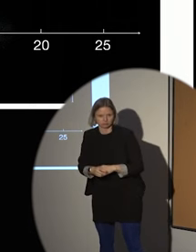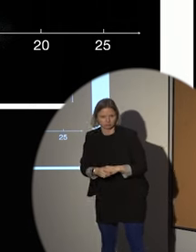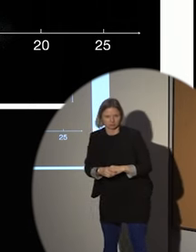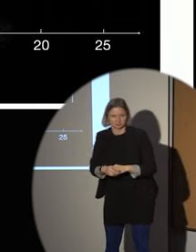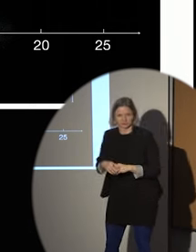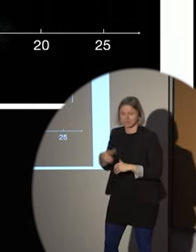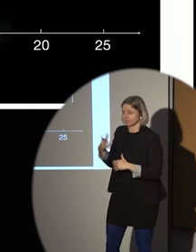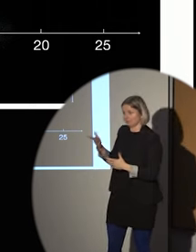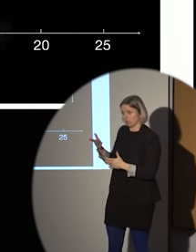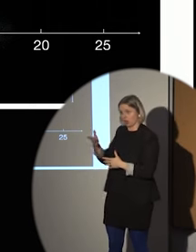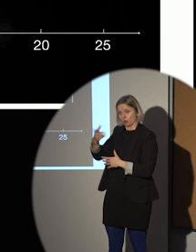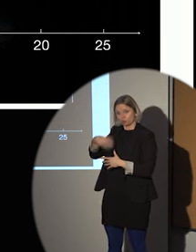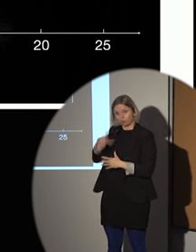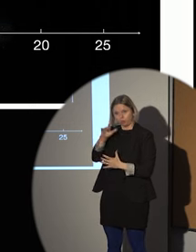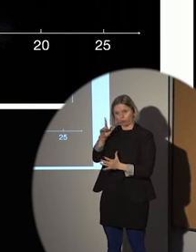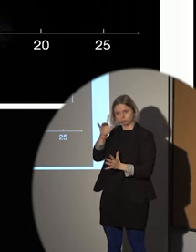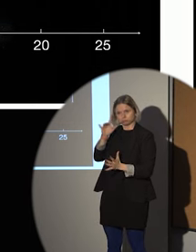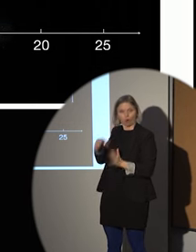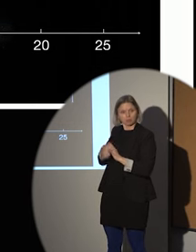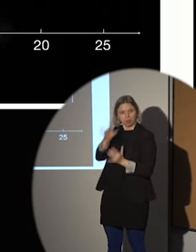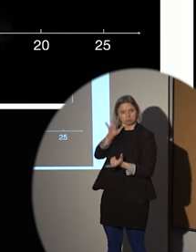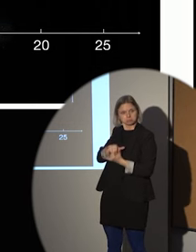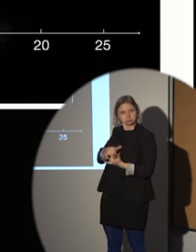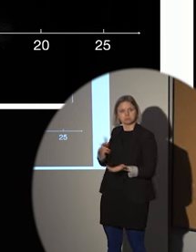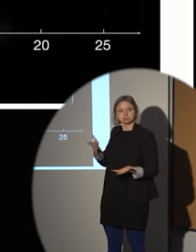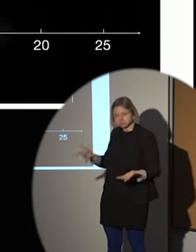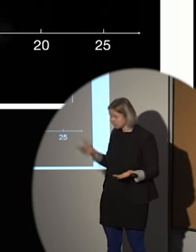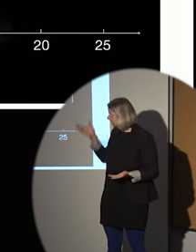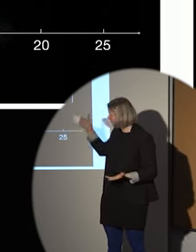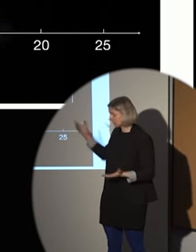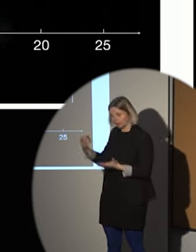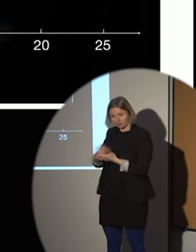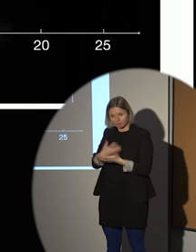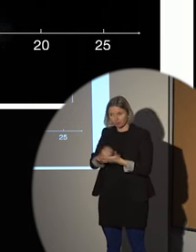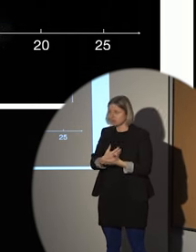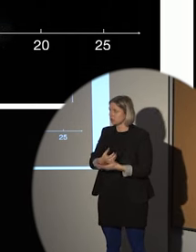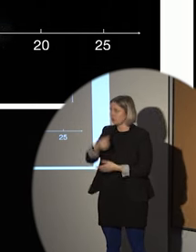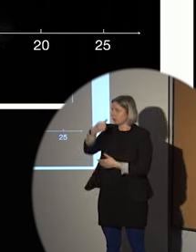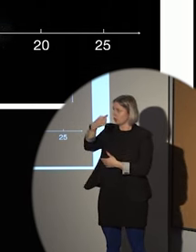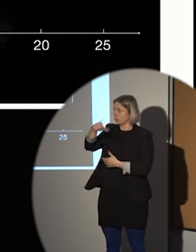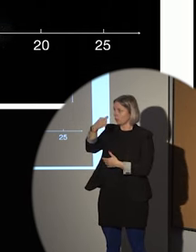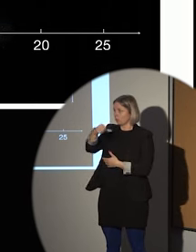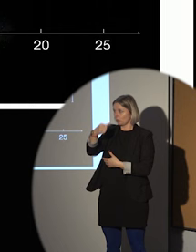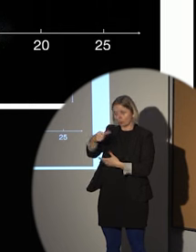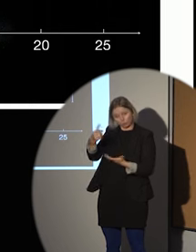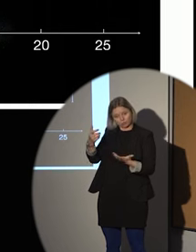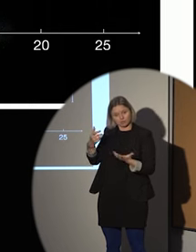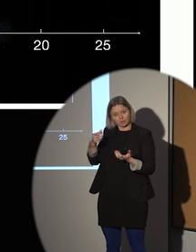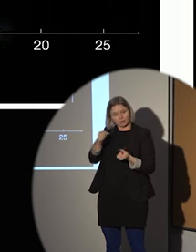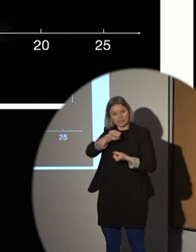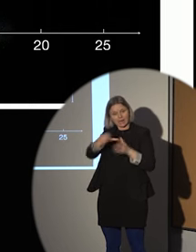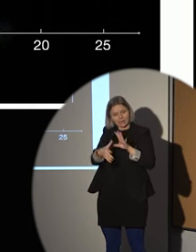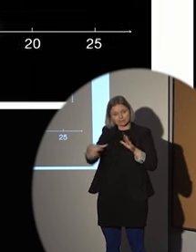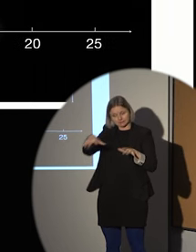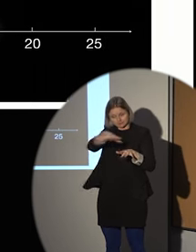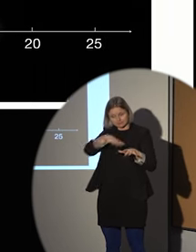ne s'y attendait pas du tout. La seule galaxie qui montre pour l'instant cette décroissance keplérienne, c'est rien d'autre que la nôtre.